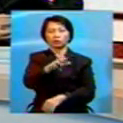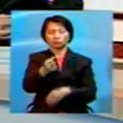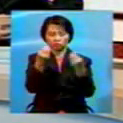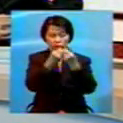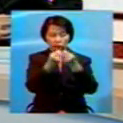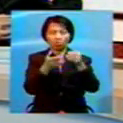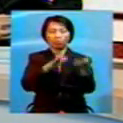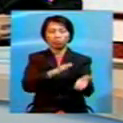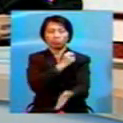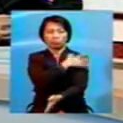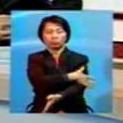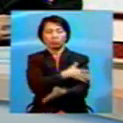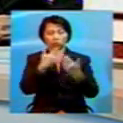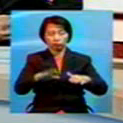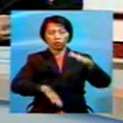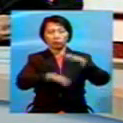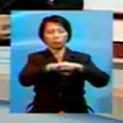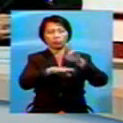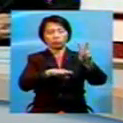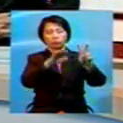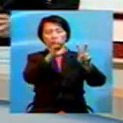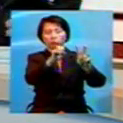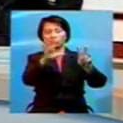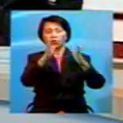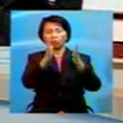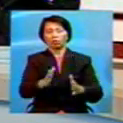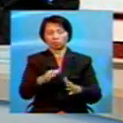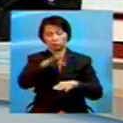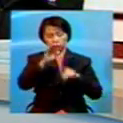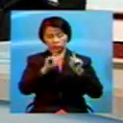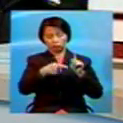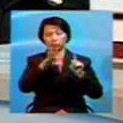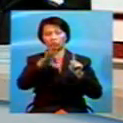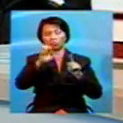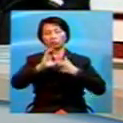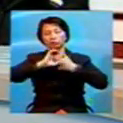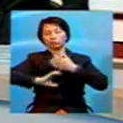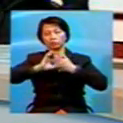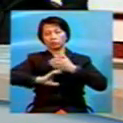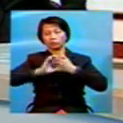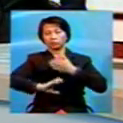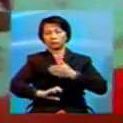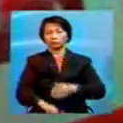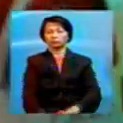rakyat Palestin kini menceah 5 orang lebih 10000 lagi yang